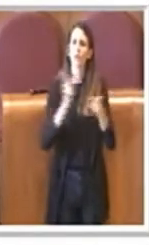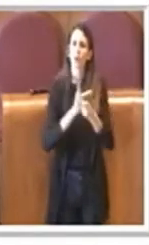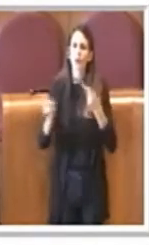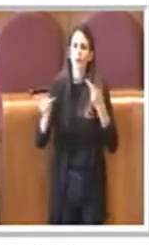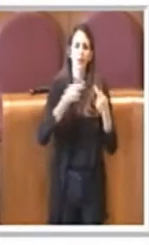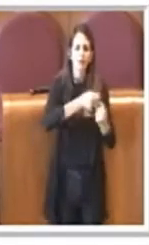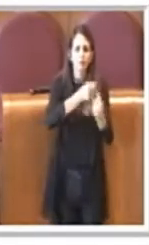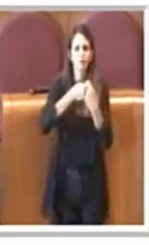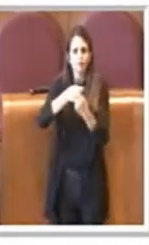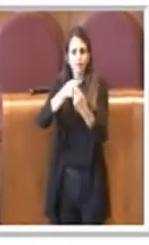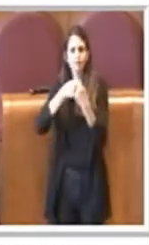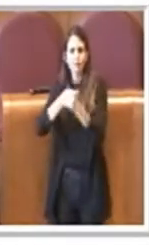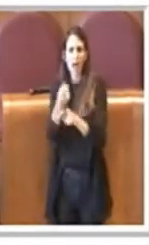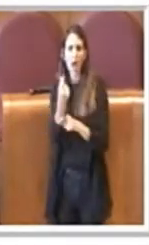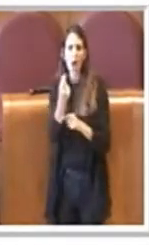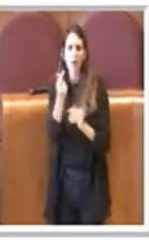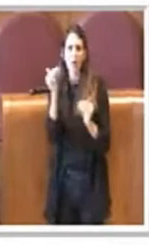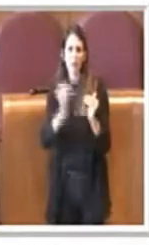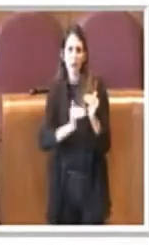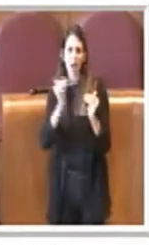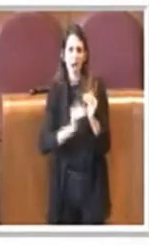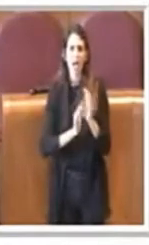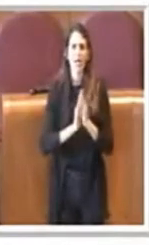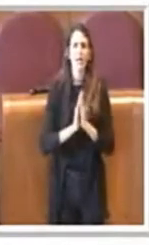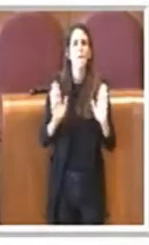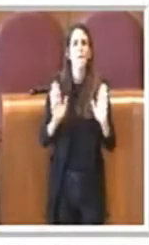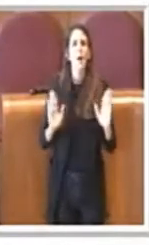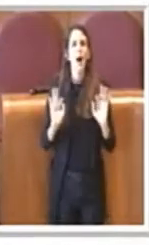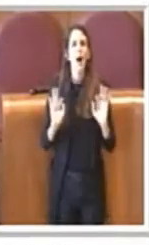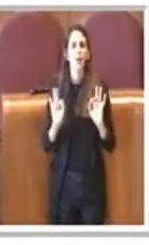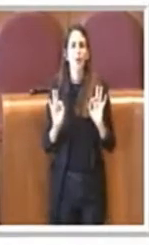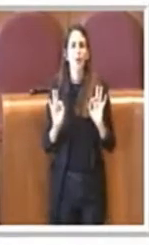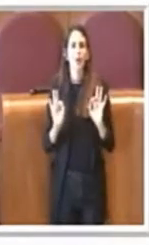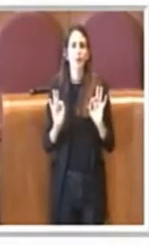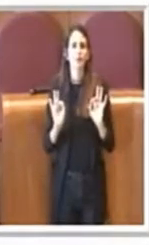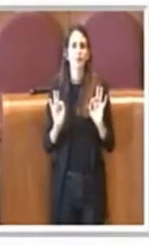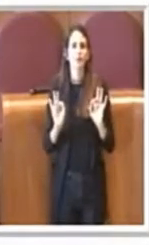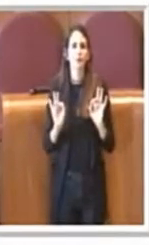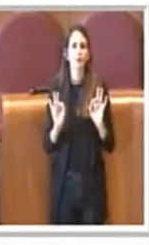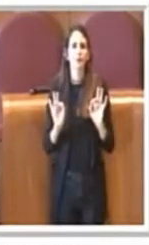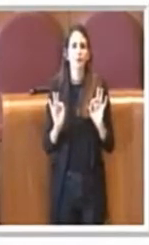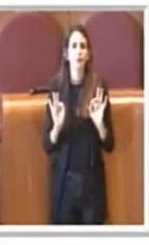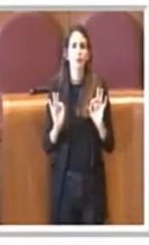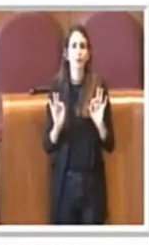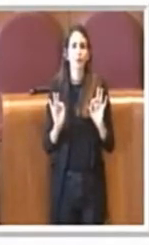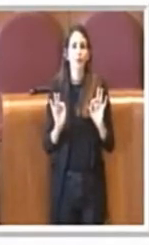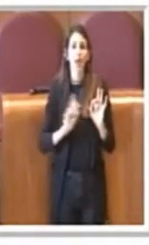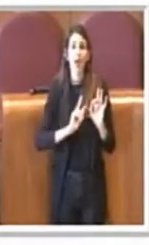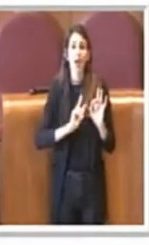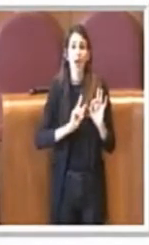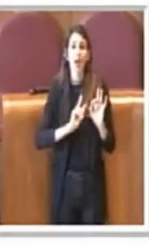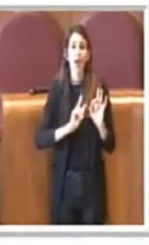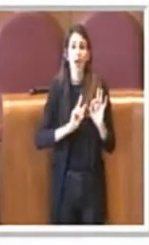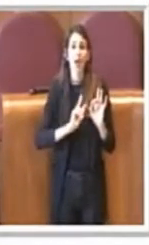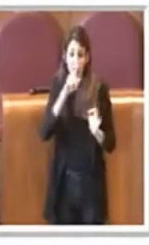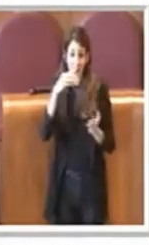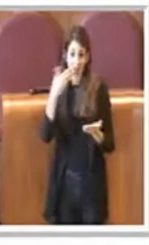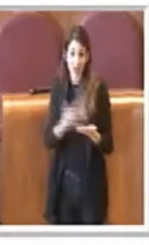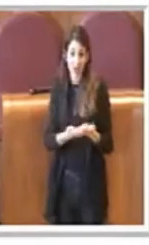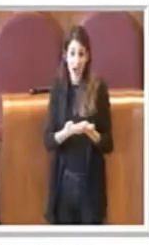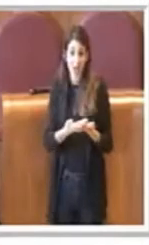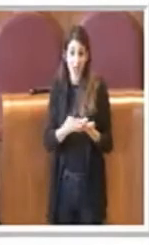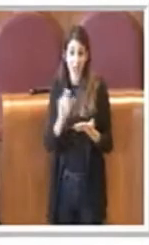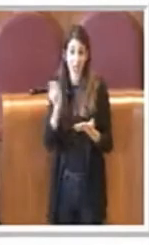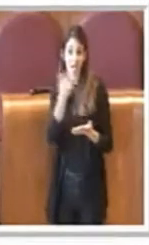tariffe. La risposta non può essere la sosta di superficie che oggettivamente non c'è e quindi non può essere una risposta adeguata. Il rischio sarebbe